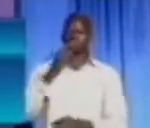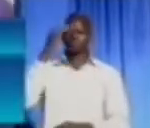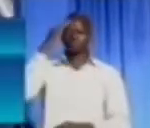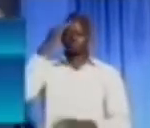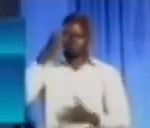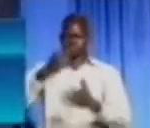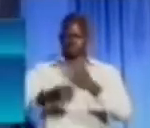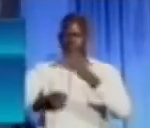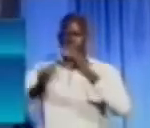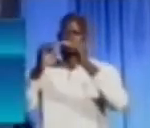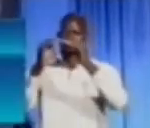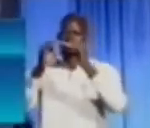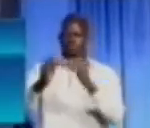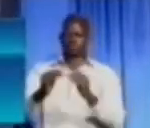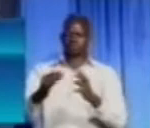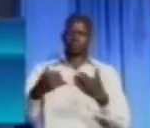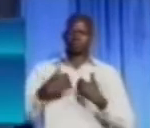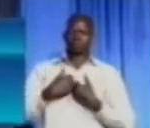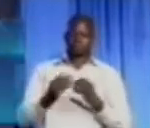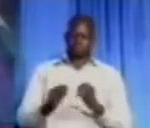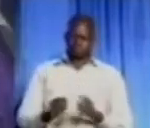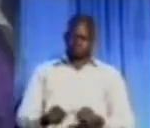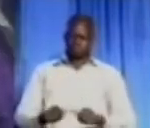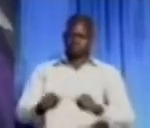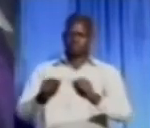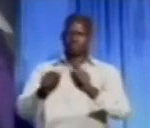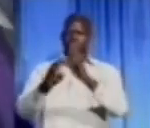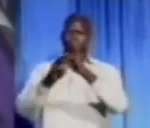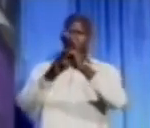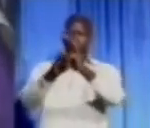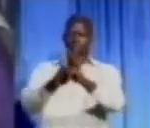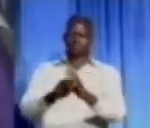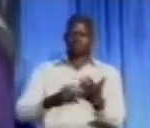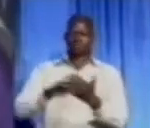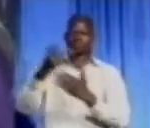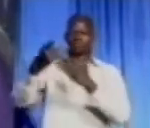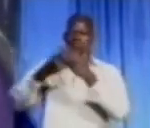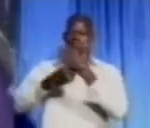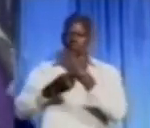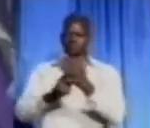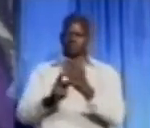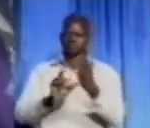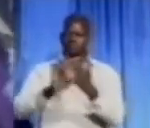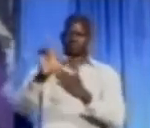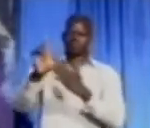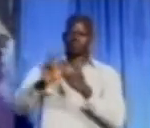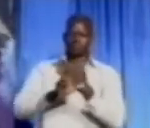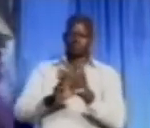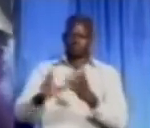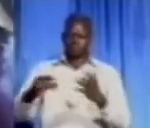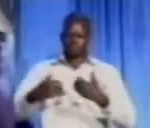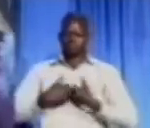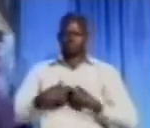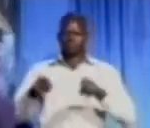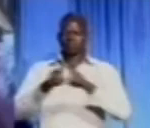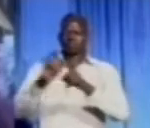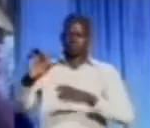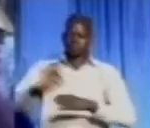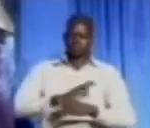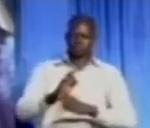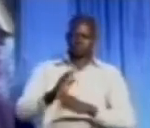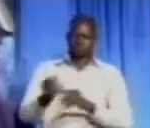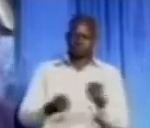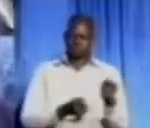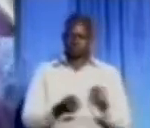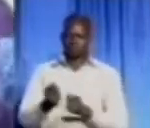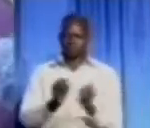valeurs. Et nous avons insisté sur des cours comme l'ethnométhodologie, la programmation neurolinguistique. Nous avons aussi voulu former un manager, donc